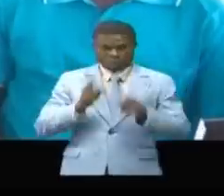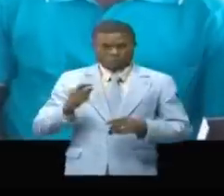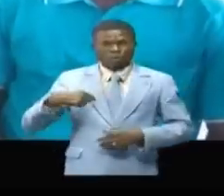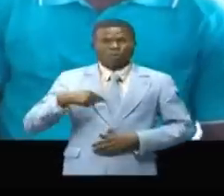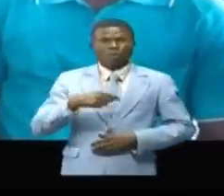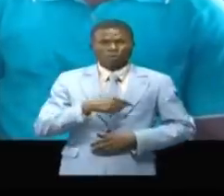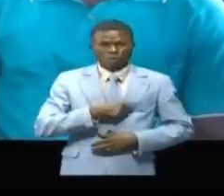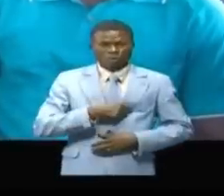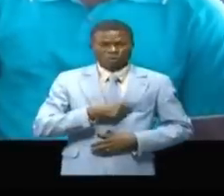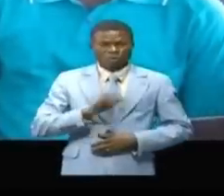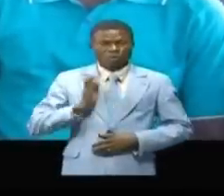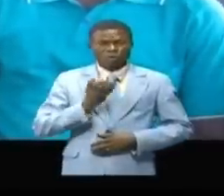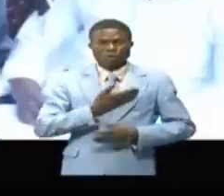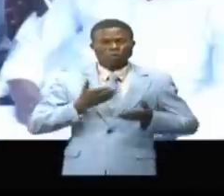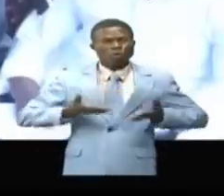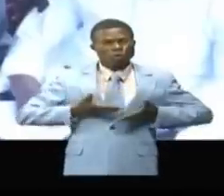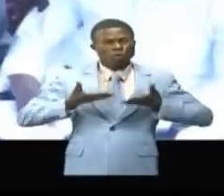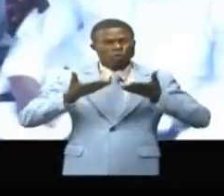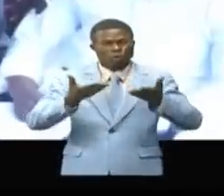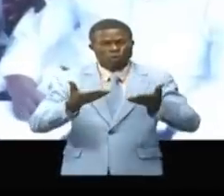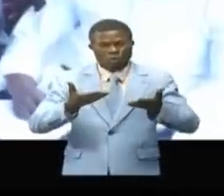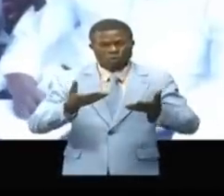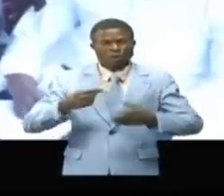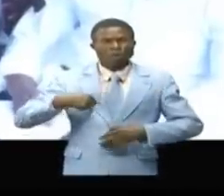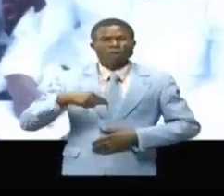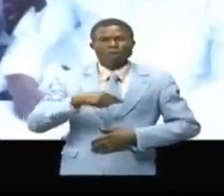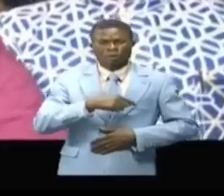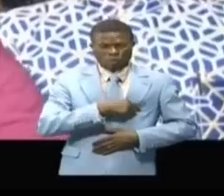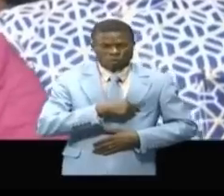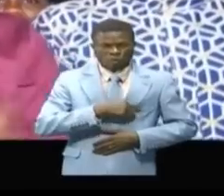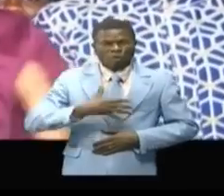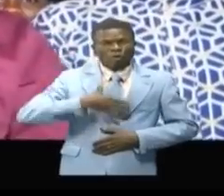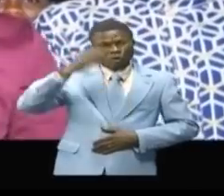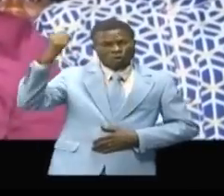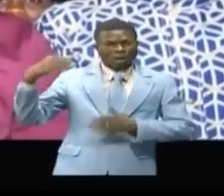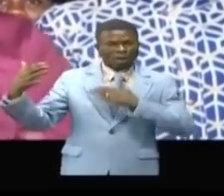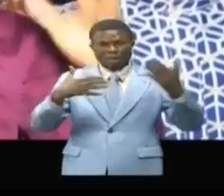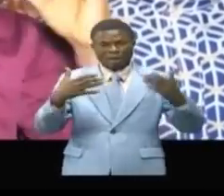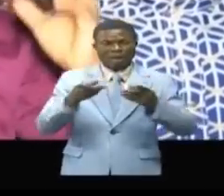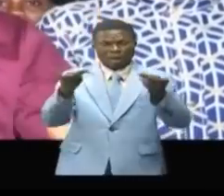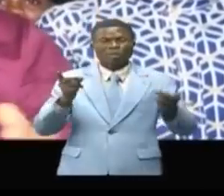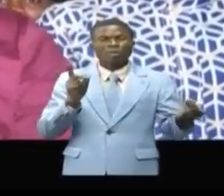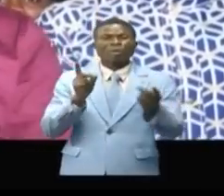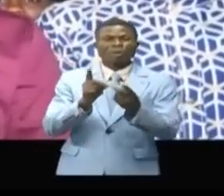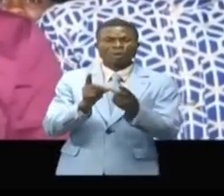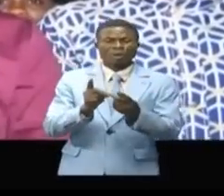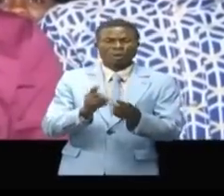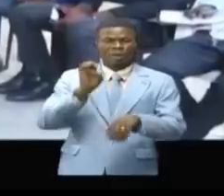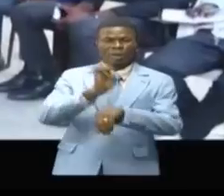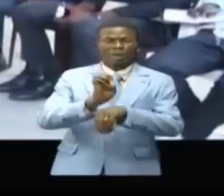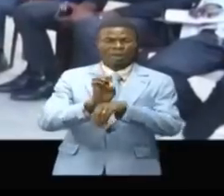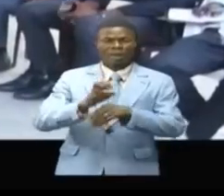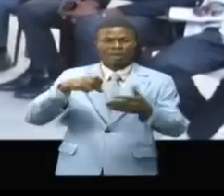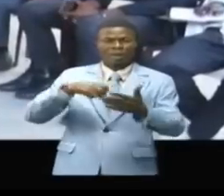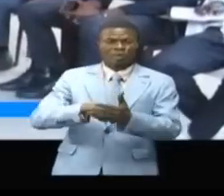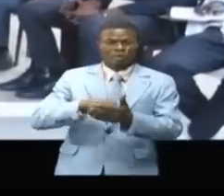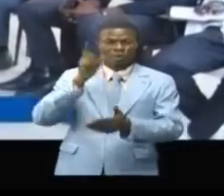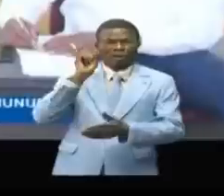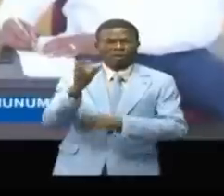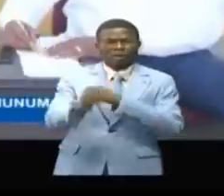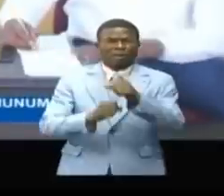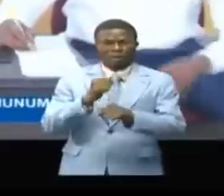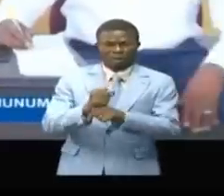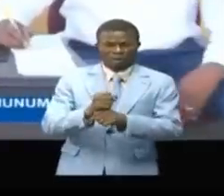détermination, notre conviction que nous allons gagner la guerre. Point de rencontre, cathédrale du centenaire. E1 et